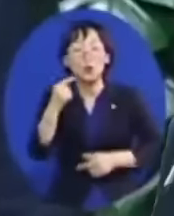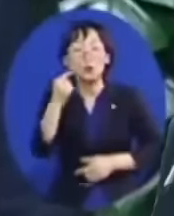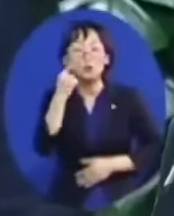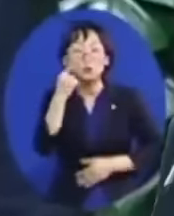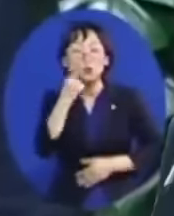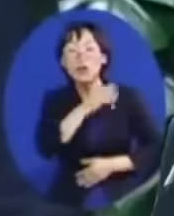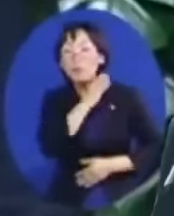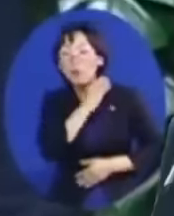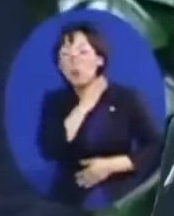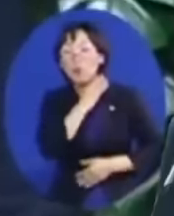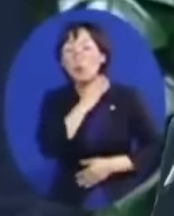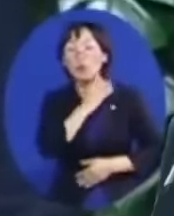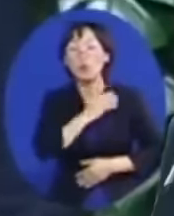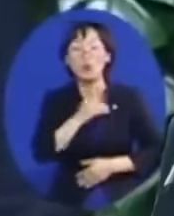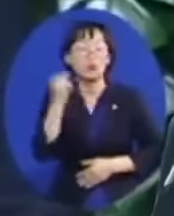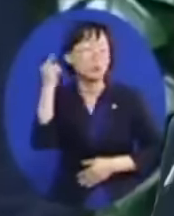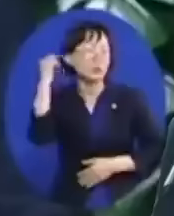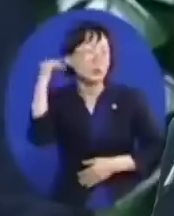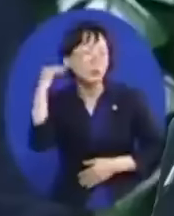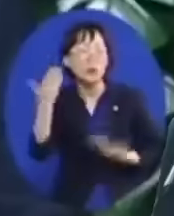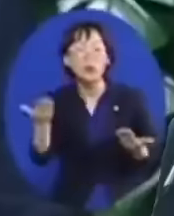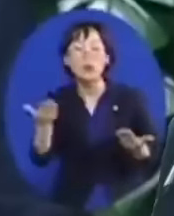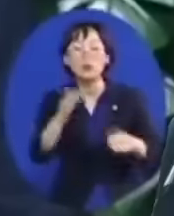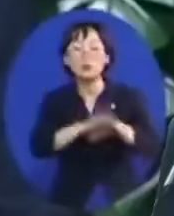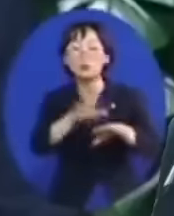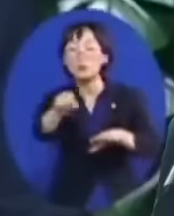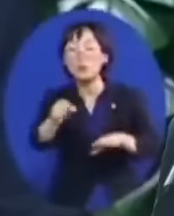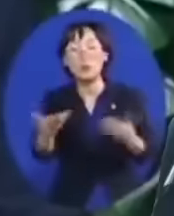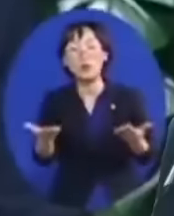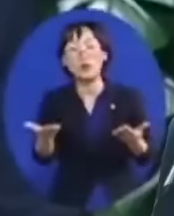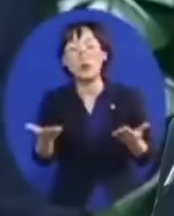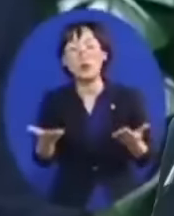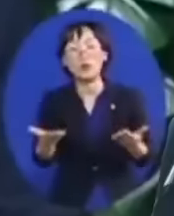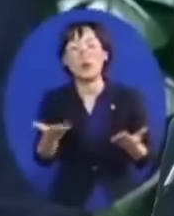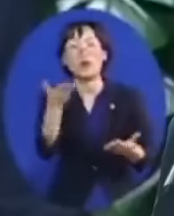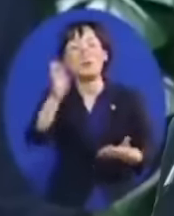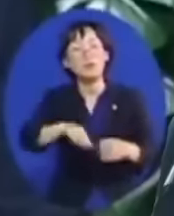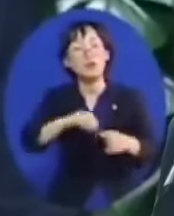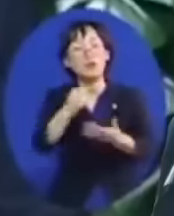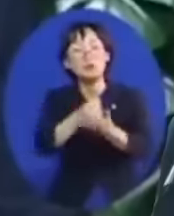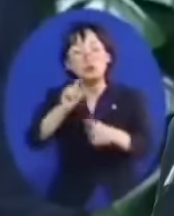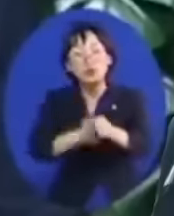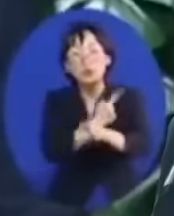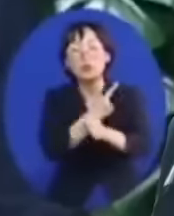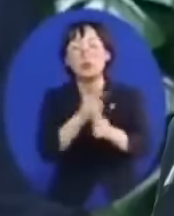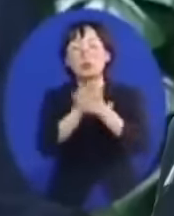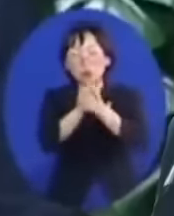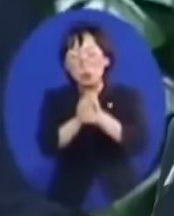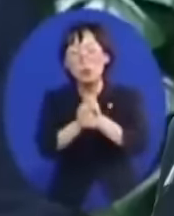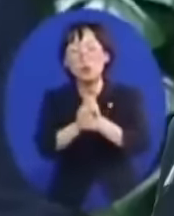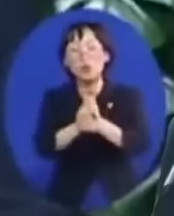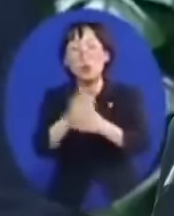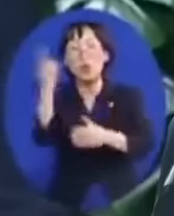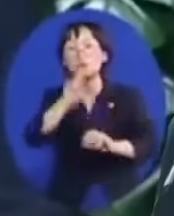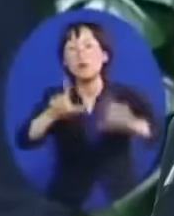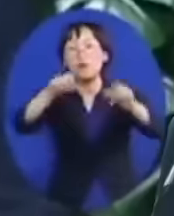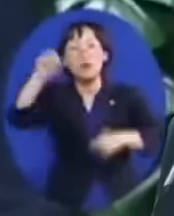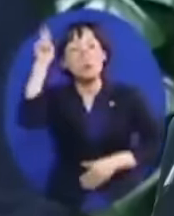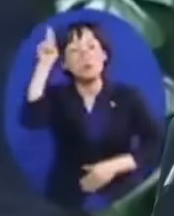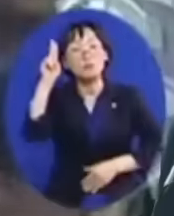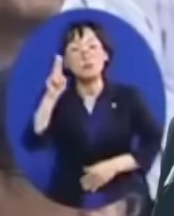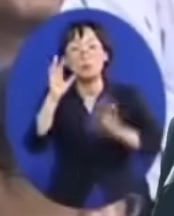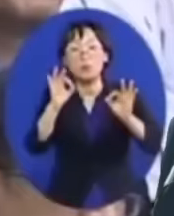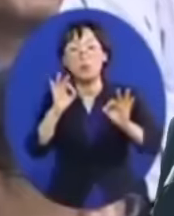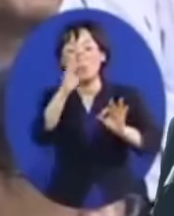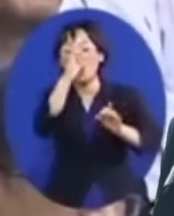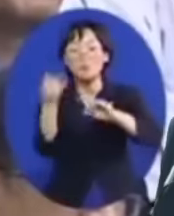아니하고 눈에는 증거 안 보이고 귀에는 소리 안 들리고 손에는 잡히는 없는데 우연히 기도를 하고 난 다음에 어느 날 갑자기 보니까